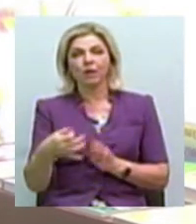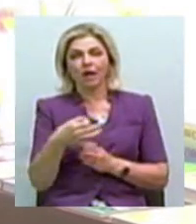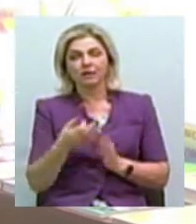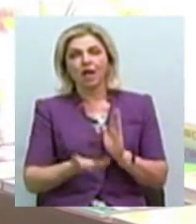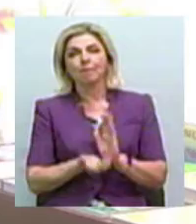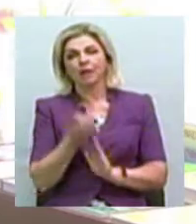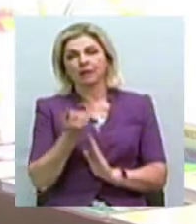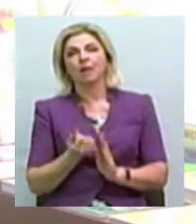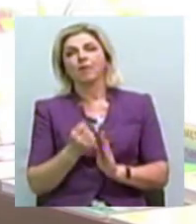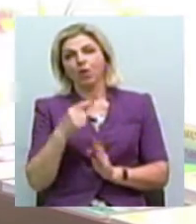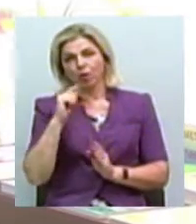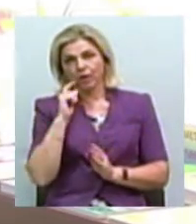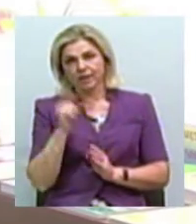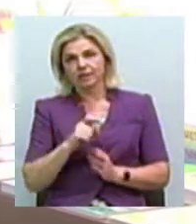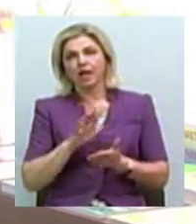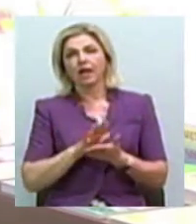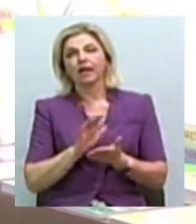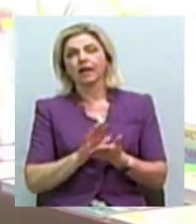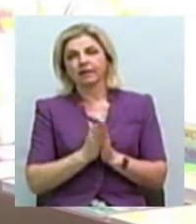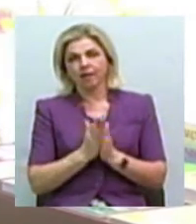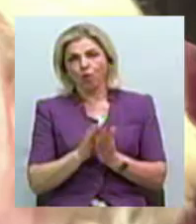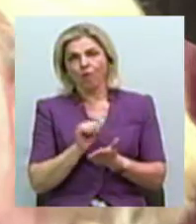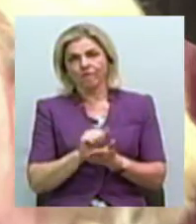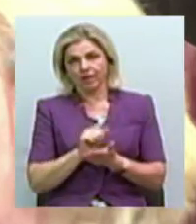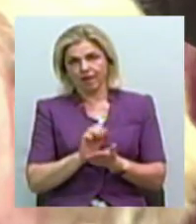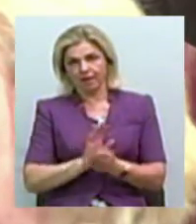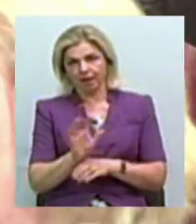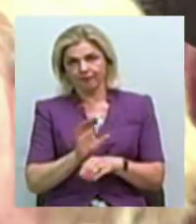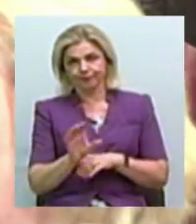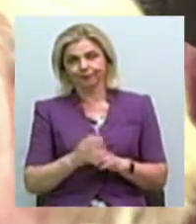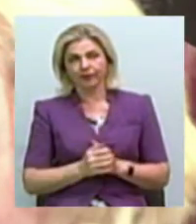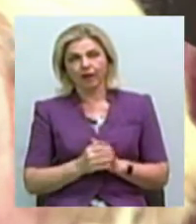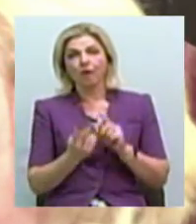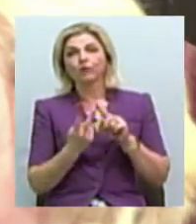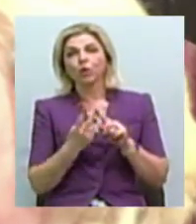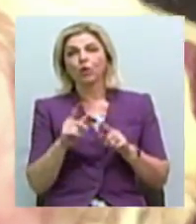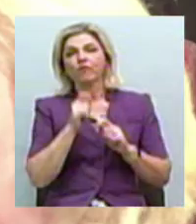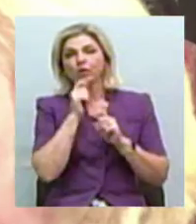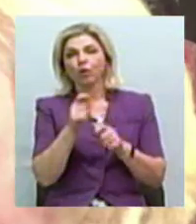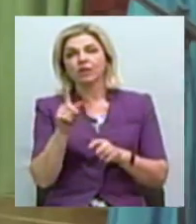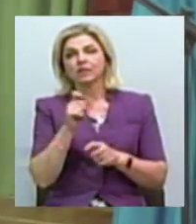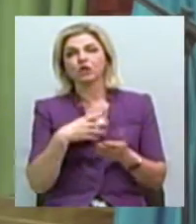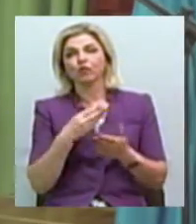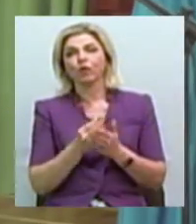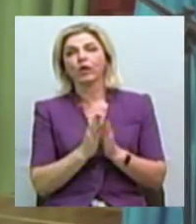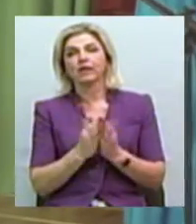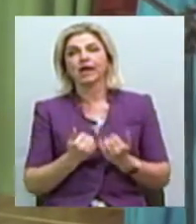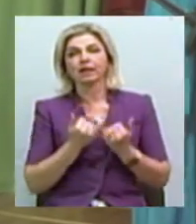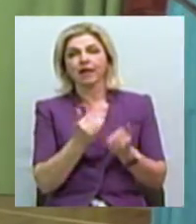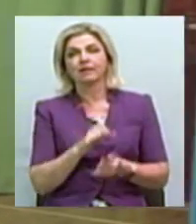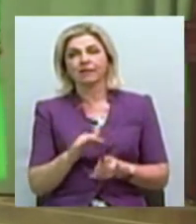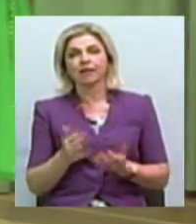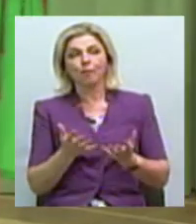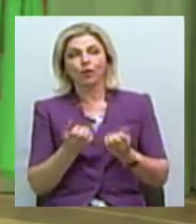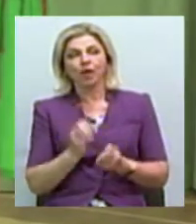вітчизняного книговидання, книгорозповсюдження та популяризації української книги. Вдруге нагороду за свої книги для дітей отримала письменниця